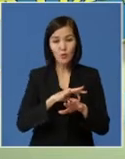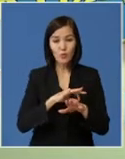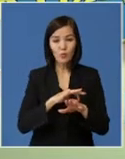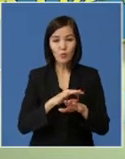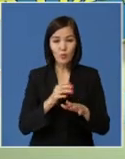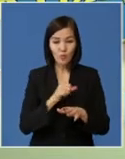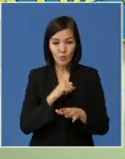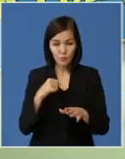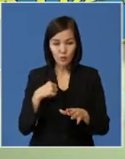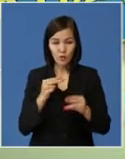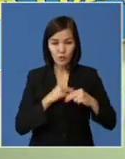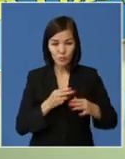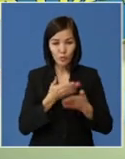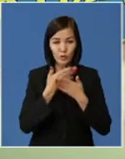жұмыссызбын.